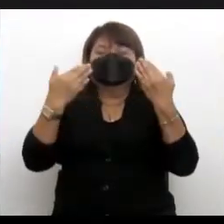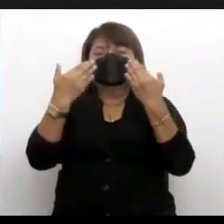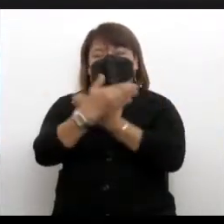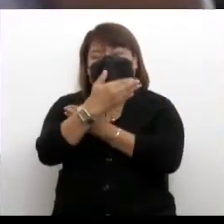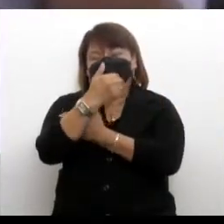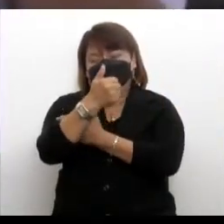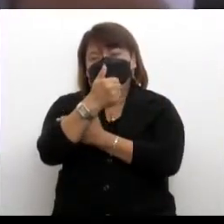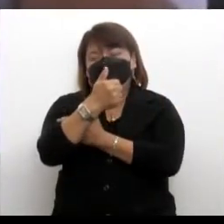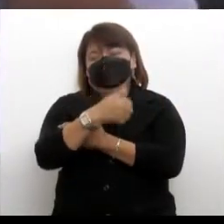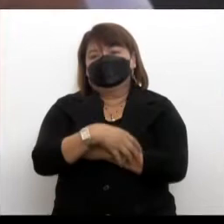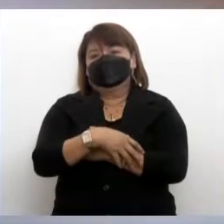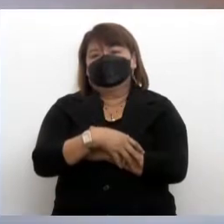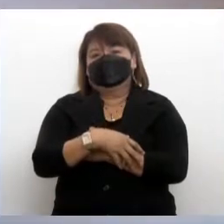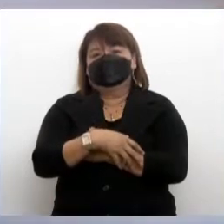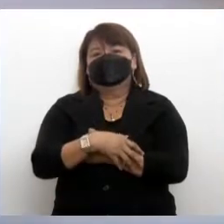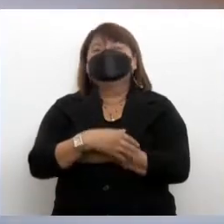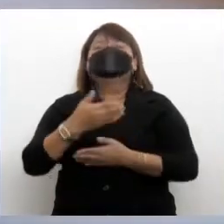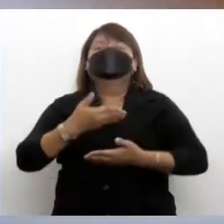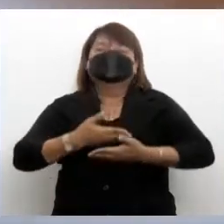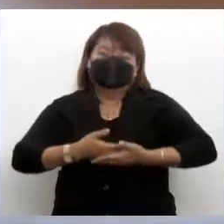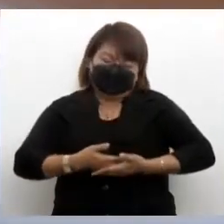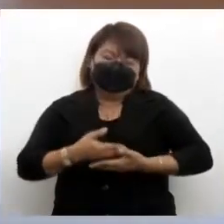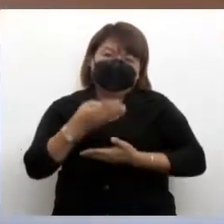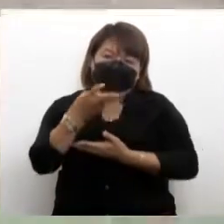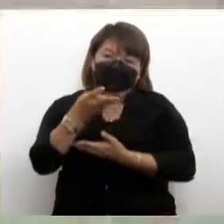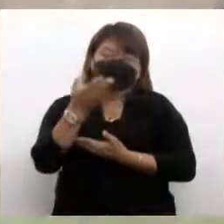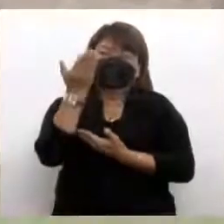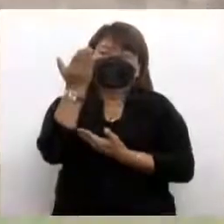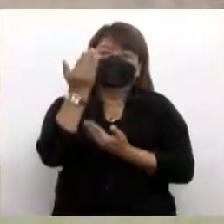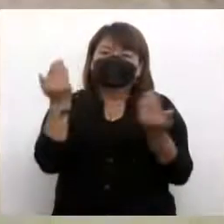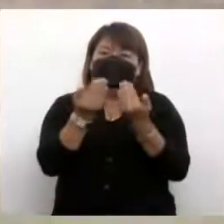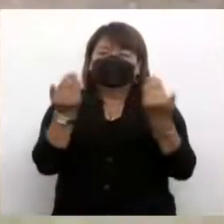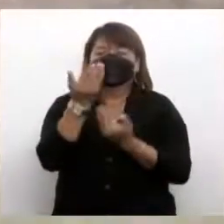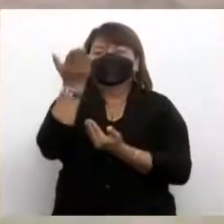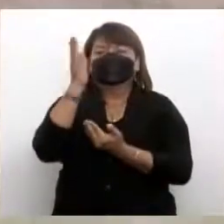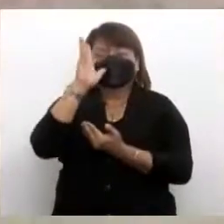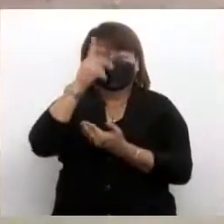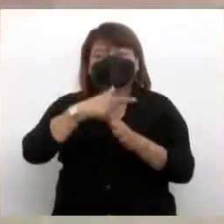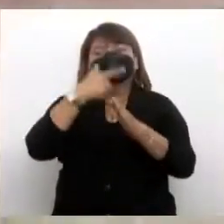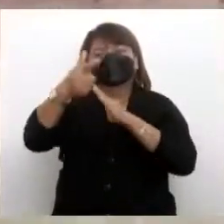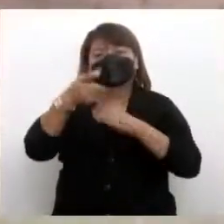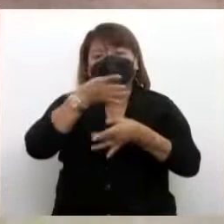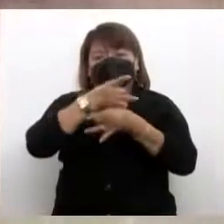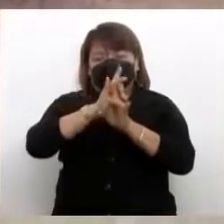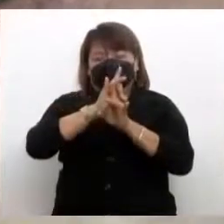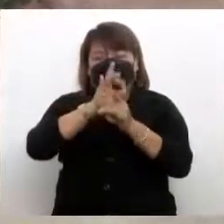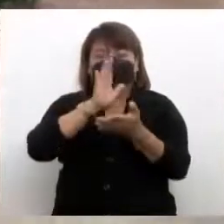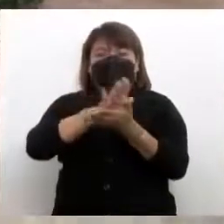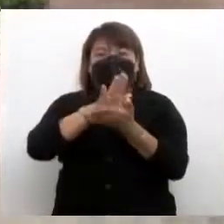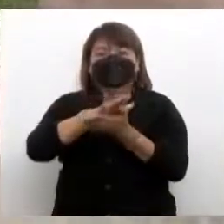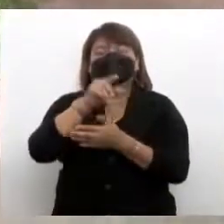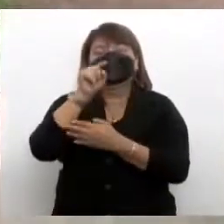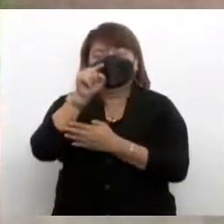ได้โพธิสัตว์น้อยลูกขอพ่อแม่เลิกเล่าโรงเรียนจุกเสม็ดส